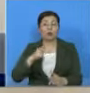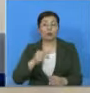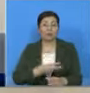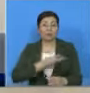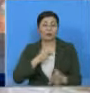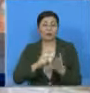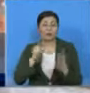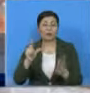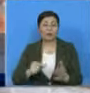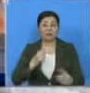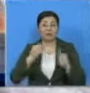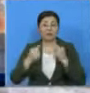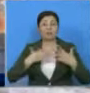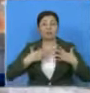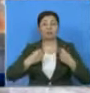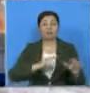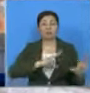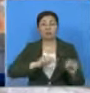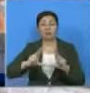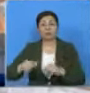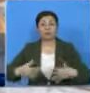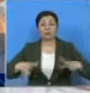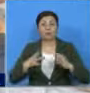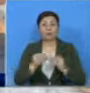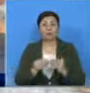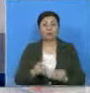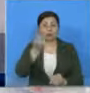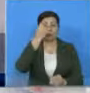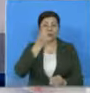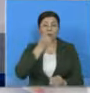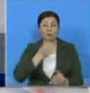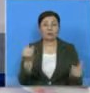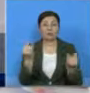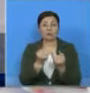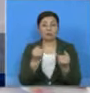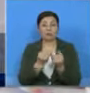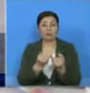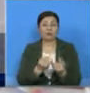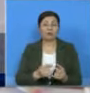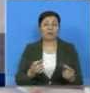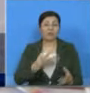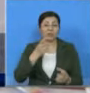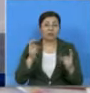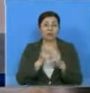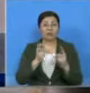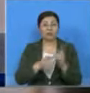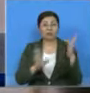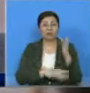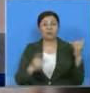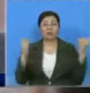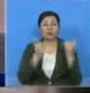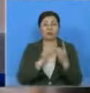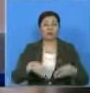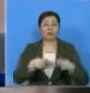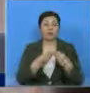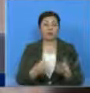пенсионерам крепкого здоровья и благополучия аксакал поблагодарил гостей за поздравления и теплые слова и в завершении встречи отдал их свое